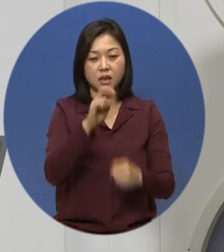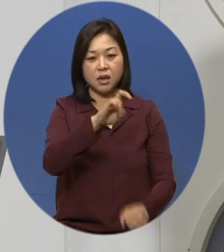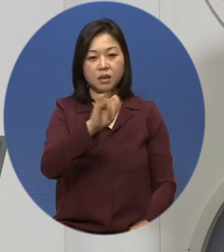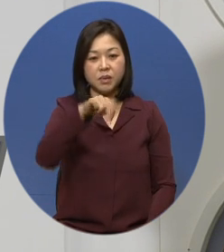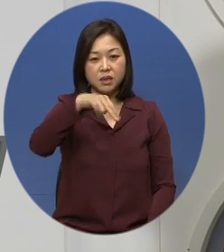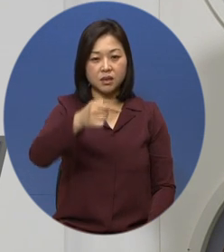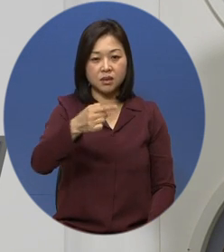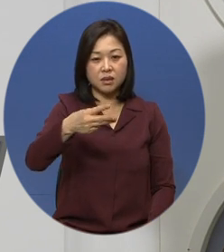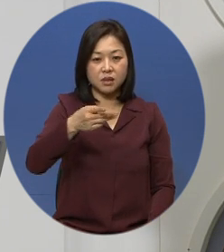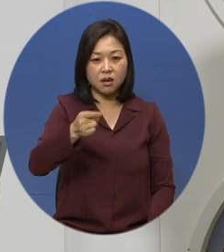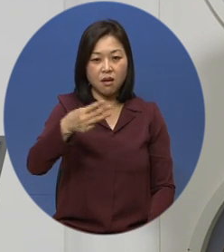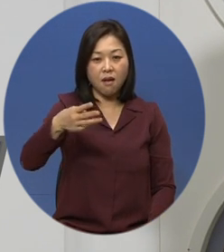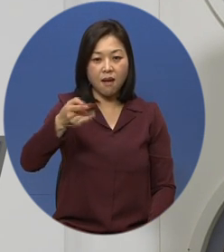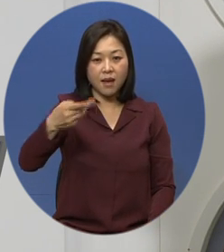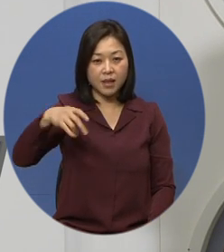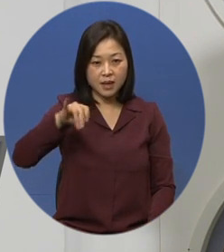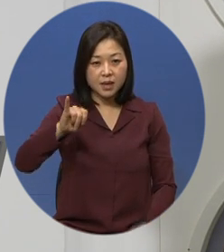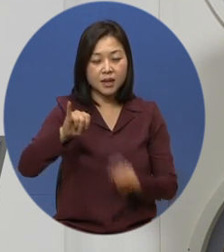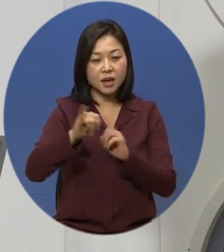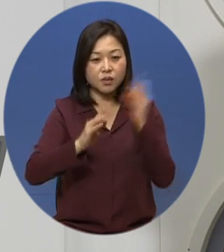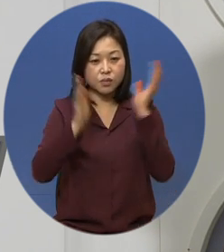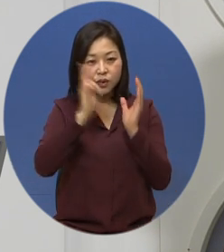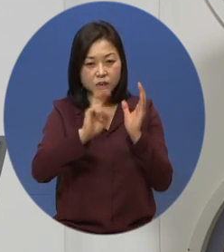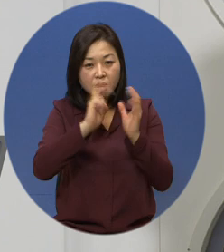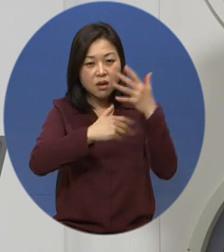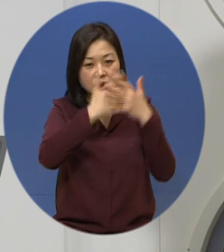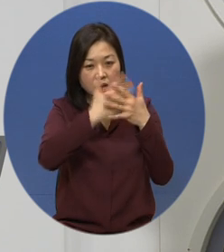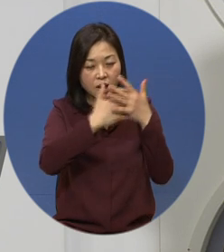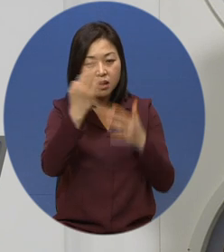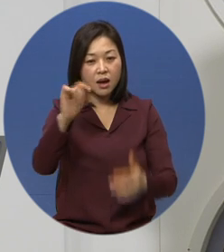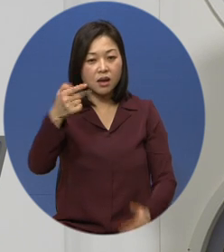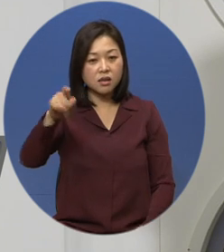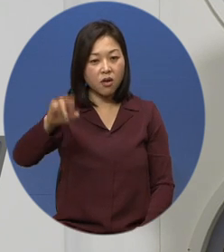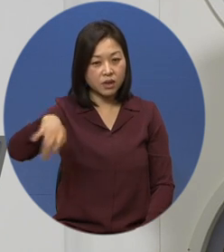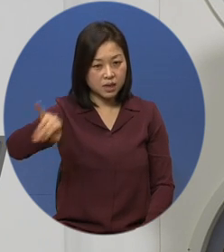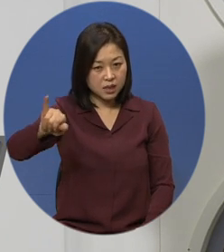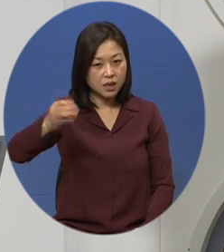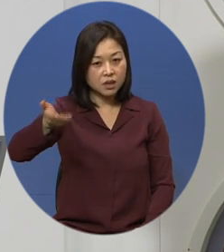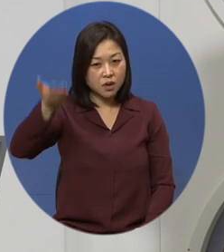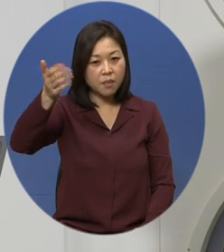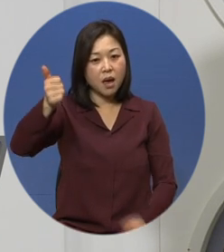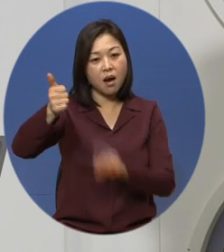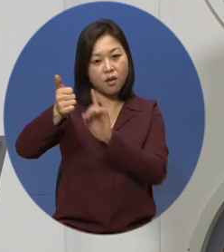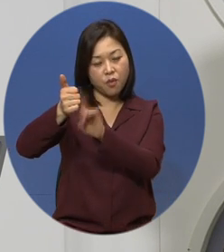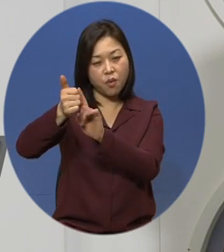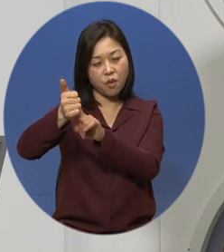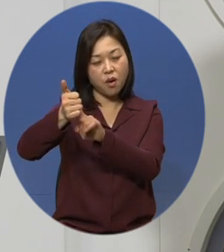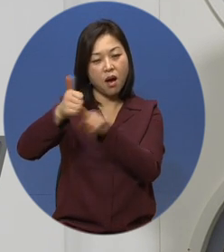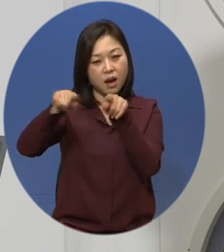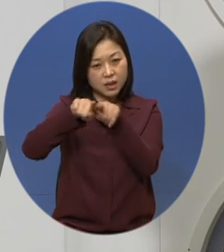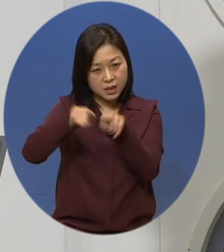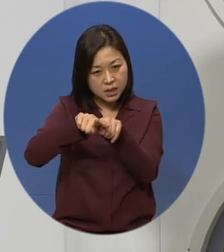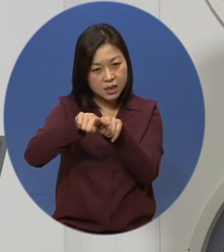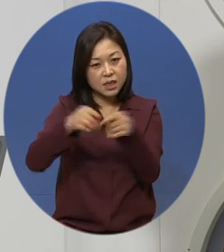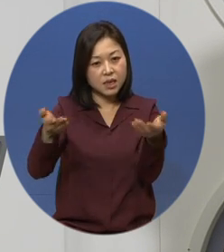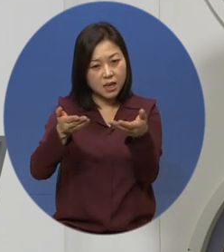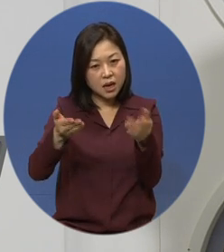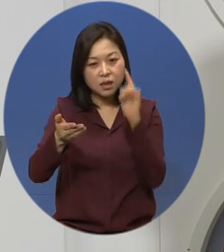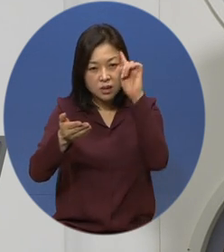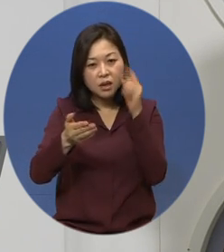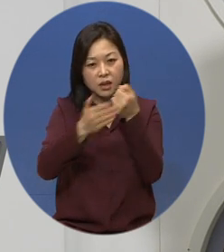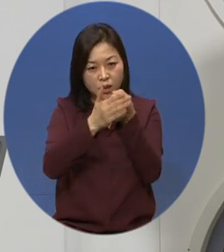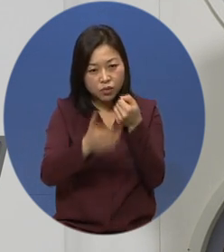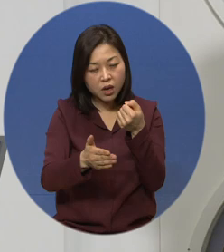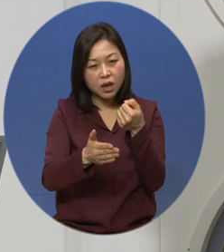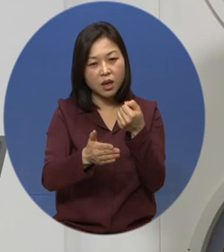스타렛 이라는 뮤지컬 영을 안성기 선배 하고 찍다가 스트레스 땜에 어제 약자로 어디 작자 로